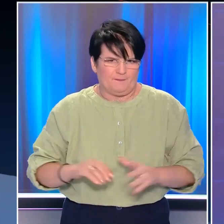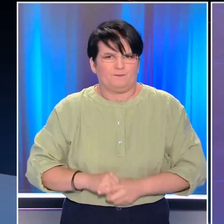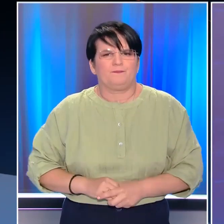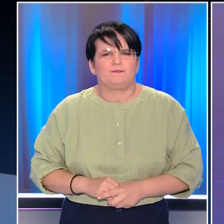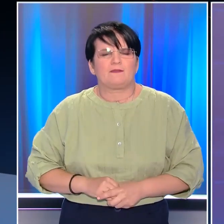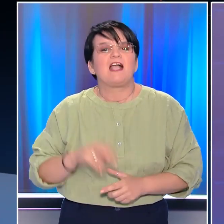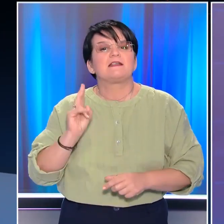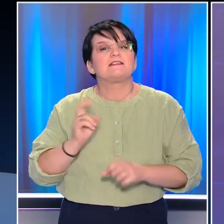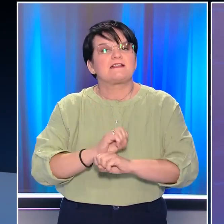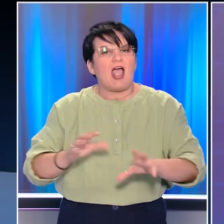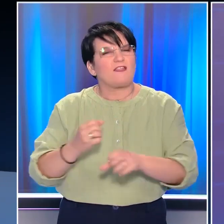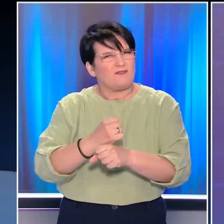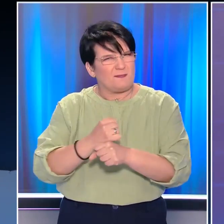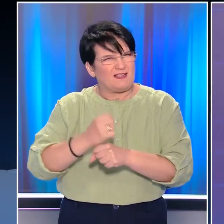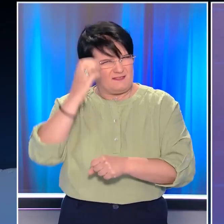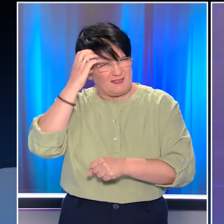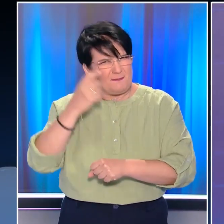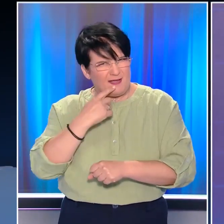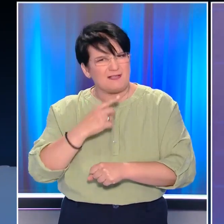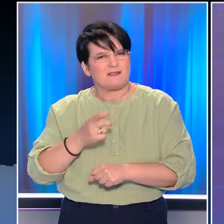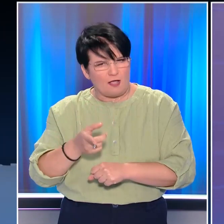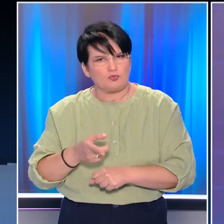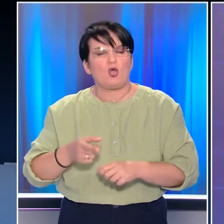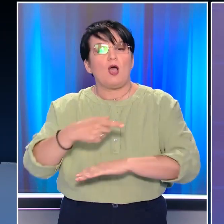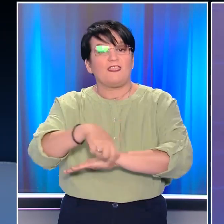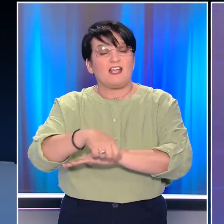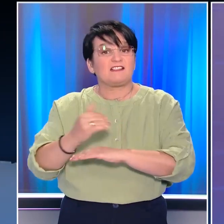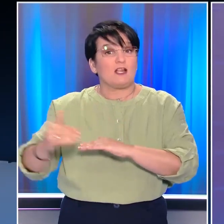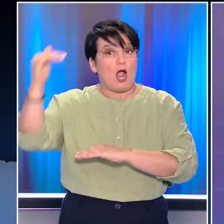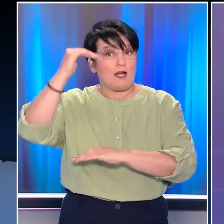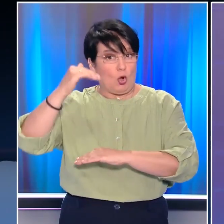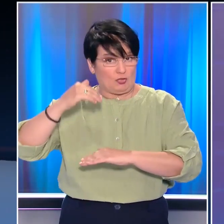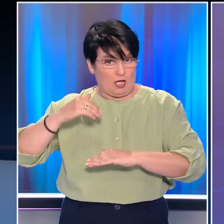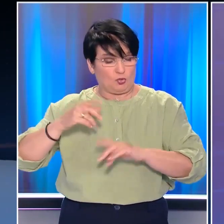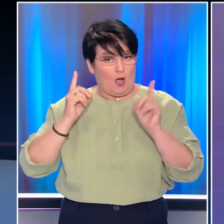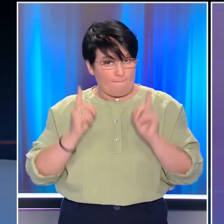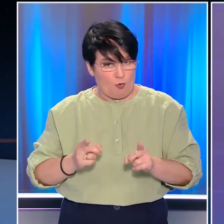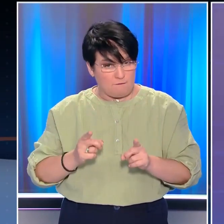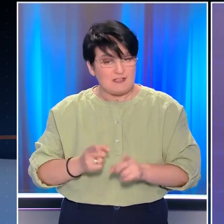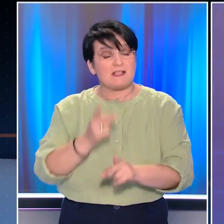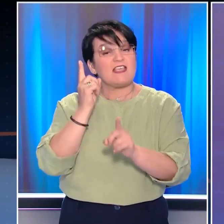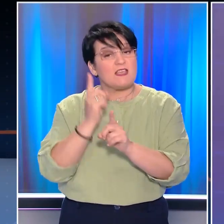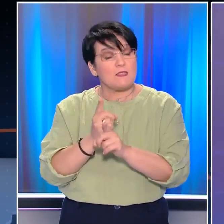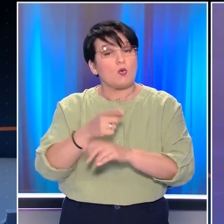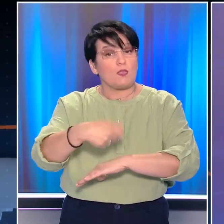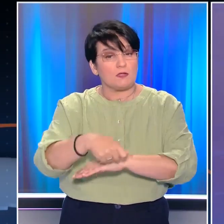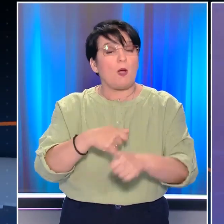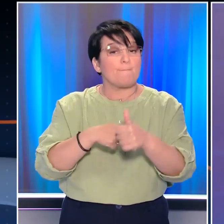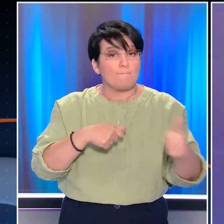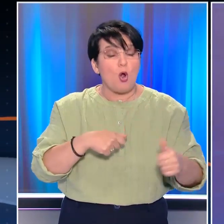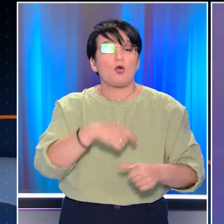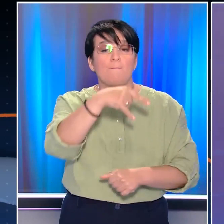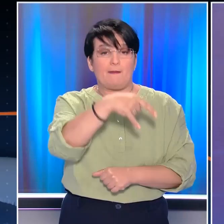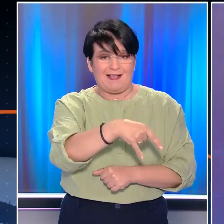της Νοβάρτης, με το Δικαστικό Συμβούλιο του Άριου Πάγου να αποφασίζει χθες αργά το βράδυ την παραπομπή στο ειδικό δικαστήριο μόνο του